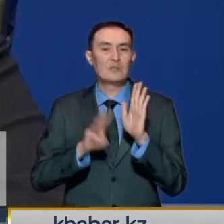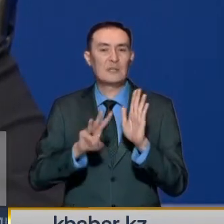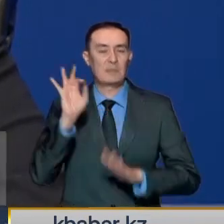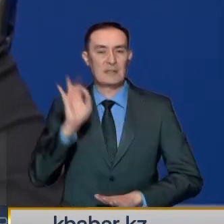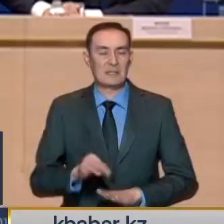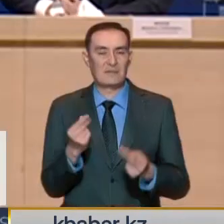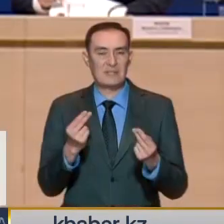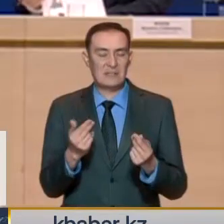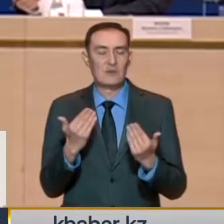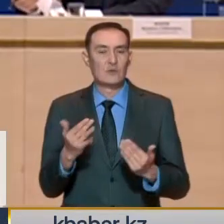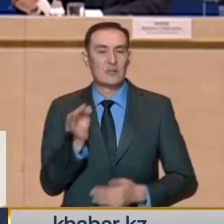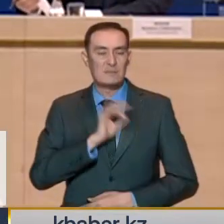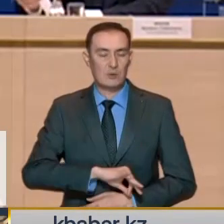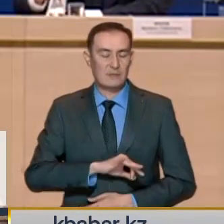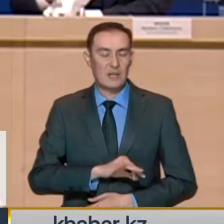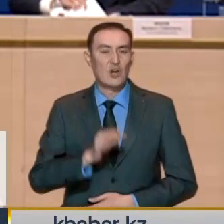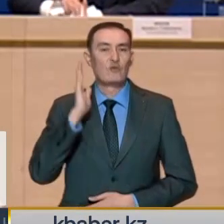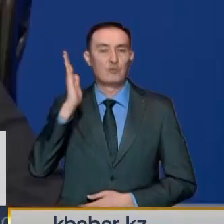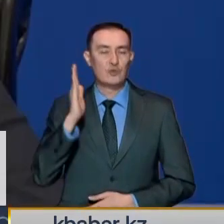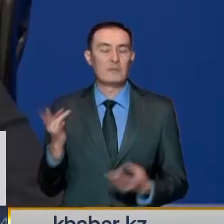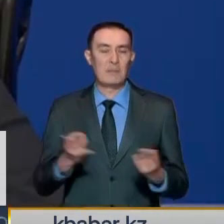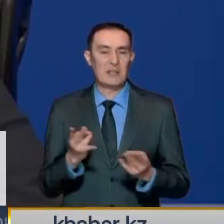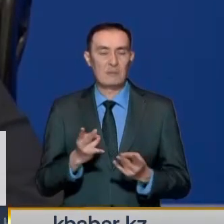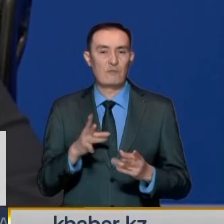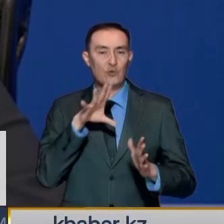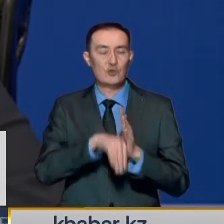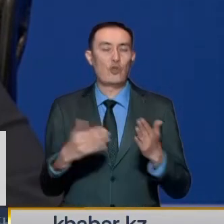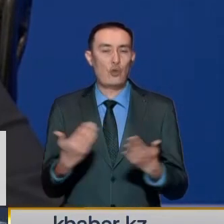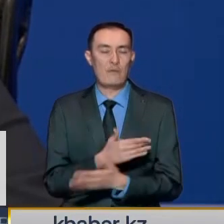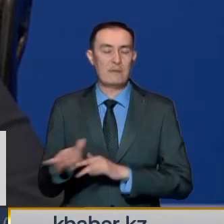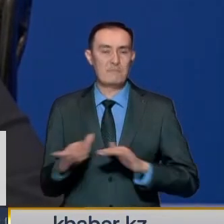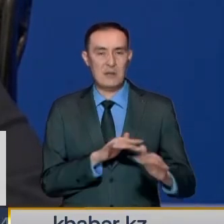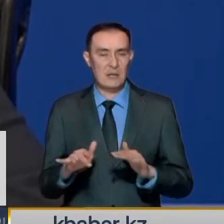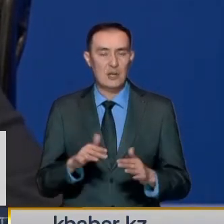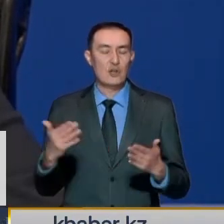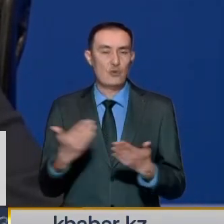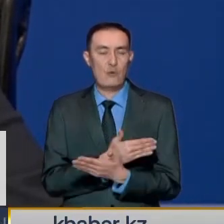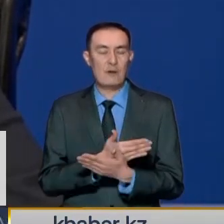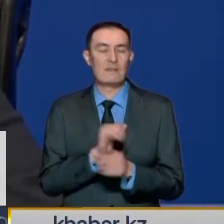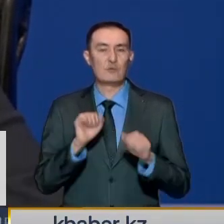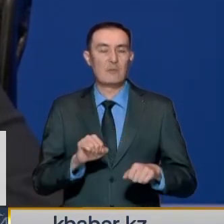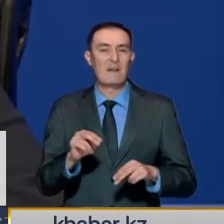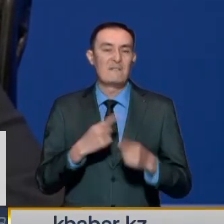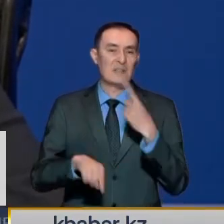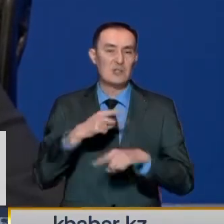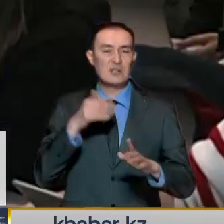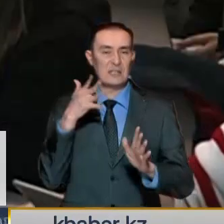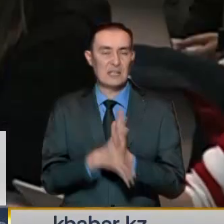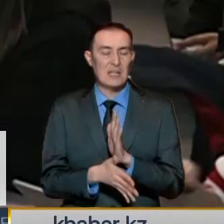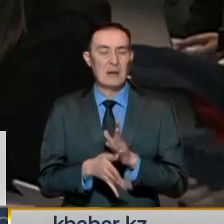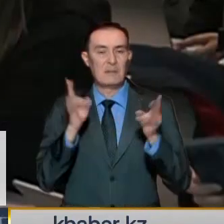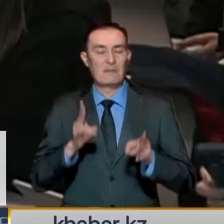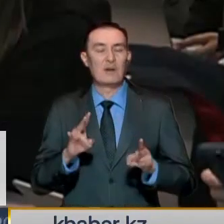93% средств на сегодня уже освоены. В будущем необходимо предусмотреть новые меры и новые механизмы возмещения затрат пострадавшим